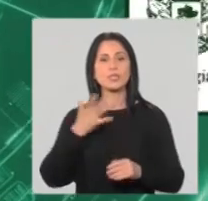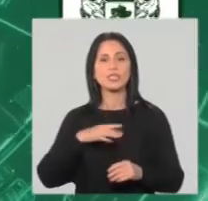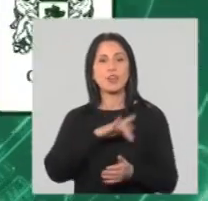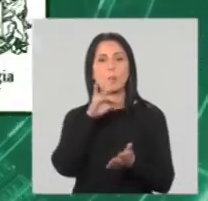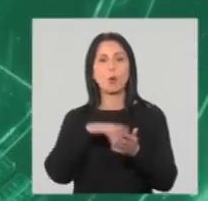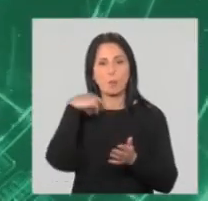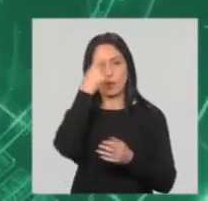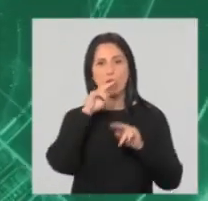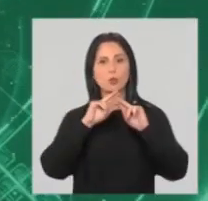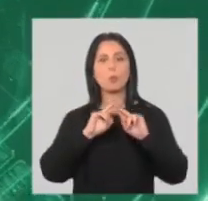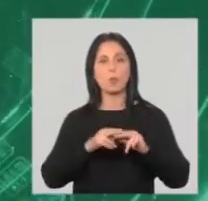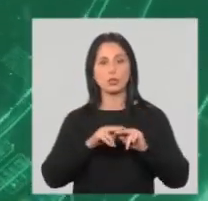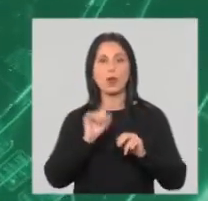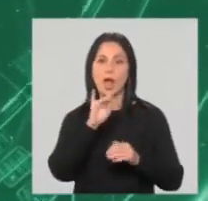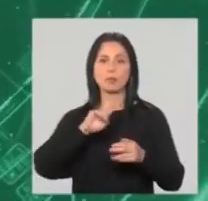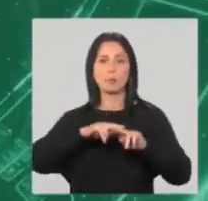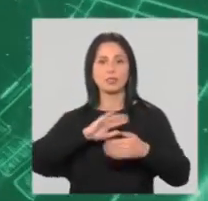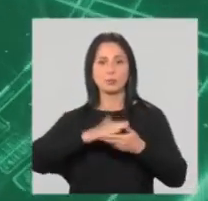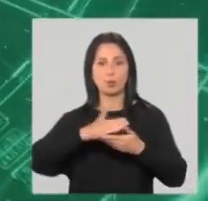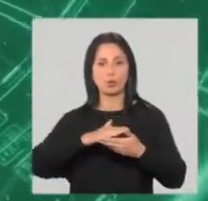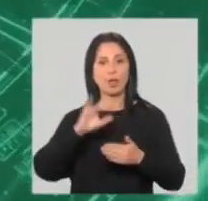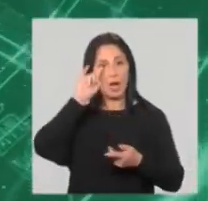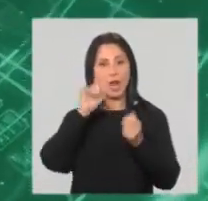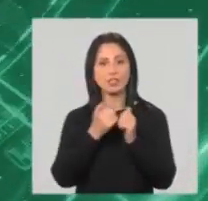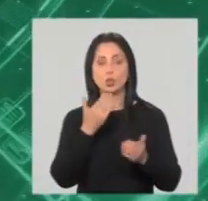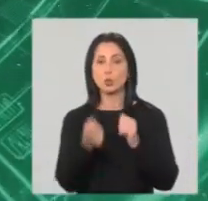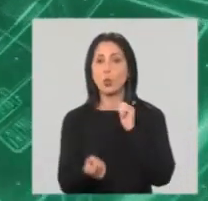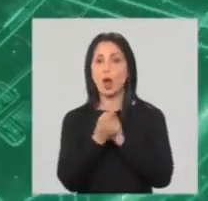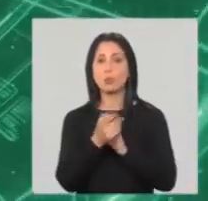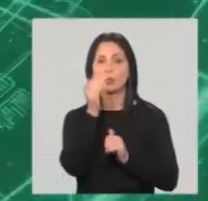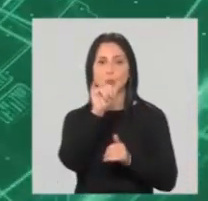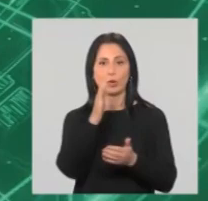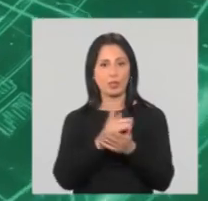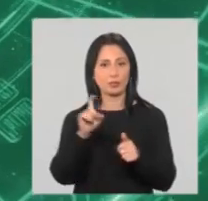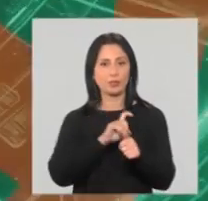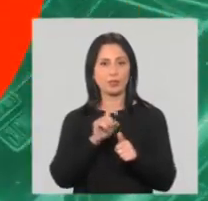gedərkən üzərinizdə Gürcüstan vətəndaşının şəxsiyyət vəsiqəsi və ya Gürcüstan vətəndaşının pasportu olsun.